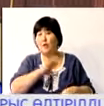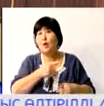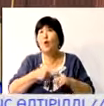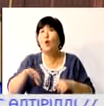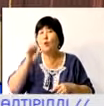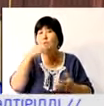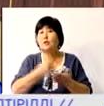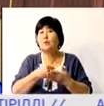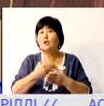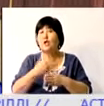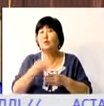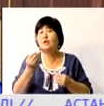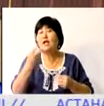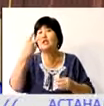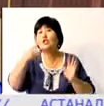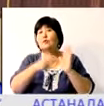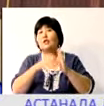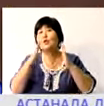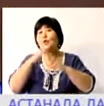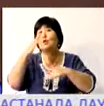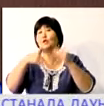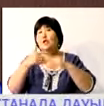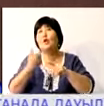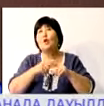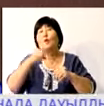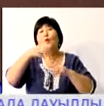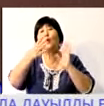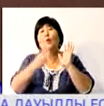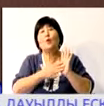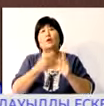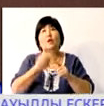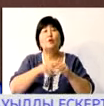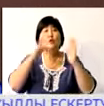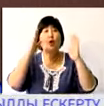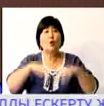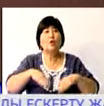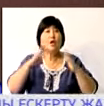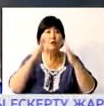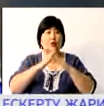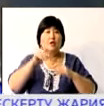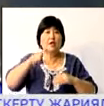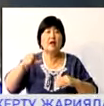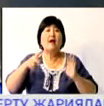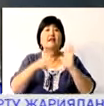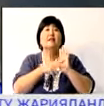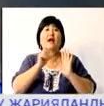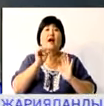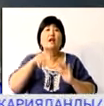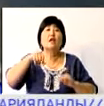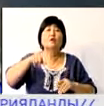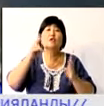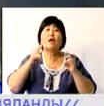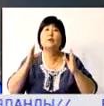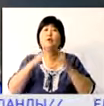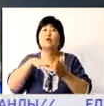Облыстық бюджеттен бөлінген қаржыға 27 үй салынды. Оның 19 осы құлаған ғимараттың тұрғындарына, ал 8-і Аралтұз көшесіндегі апатты